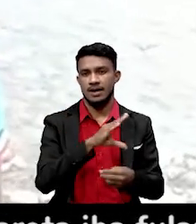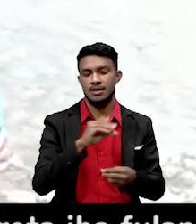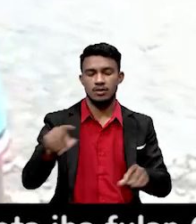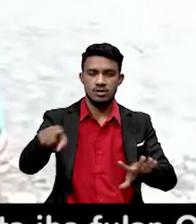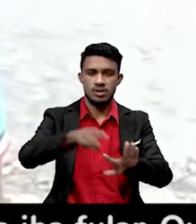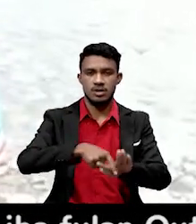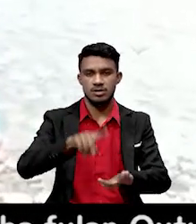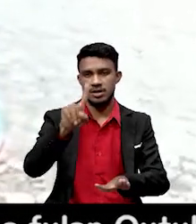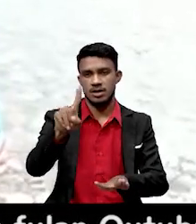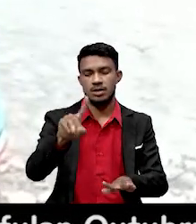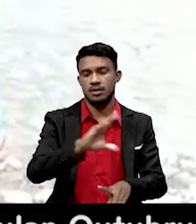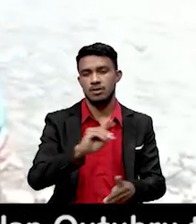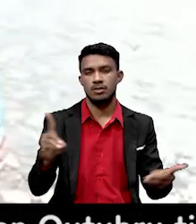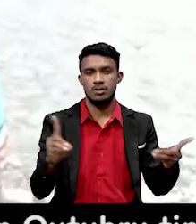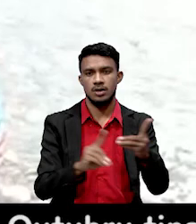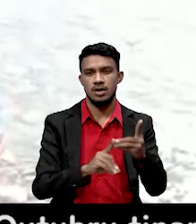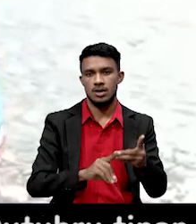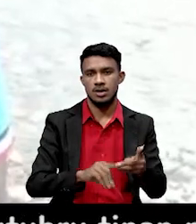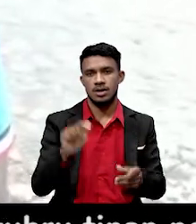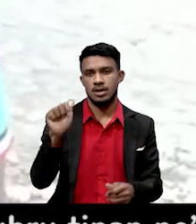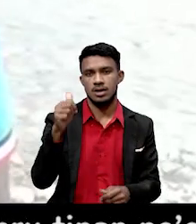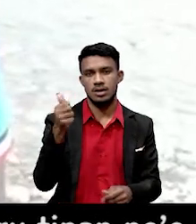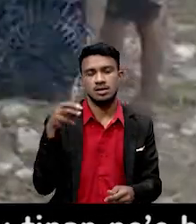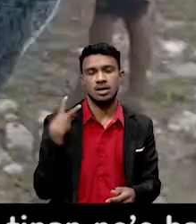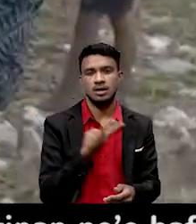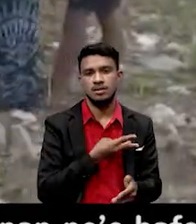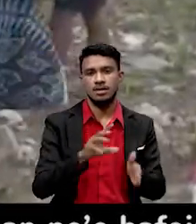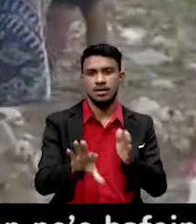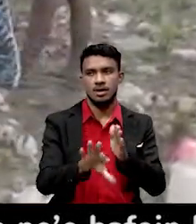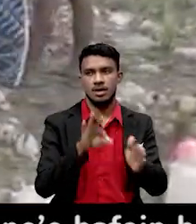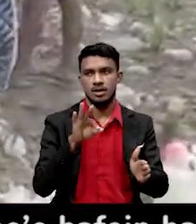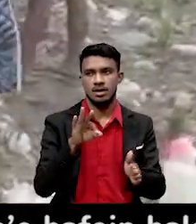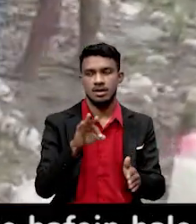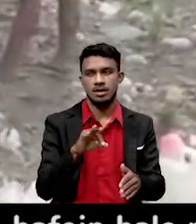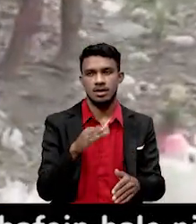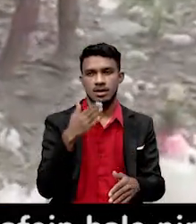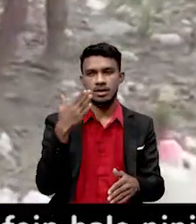ia dia des ami hetan ninia